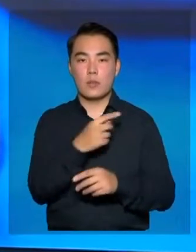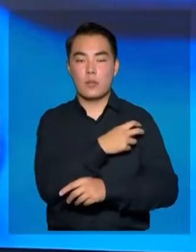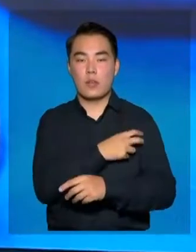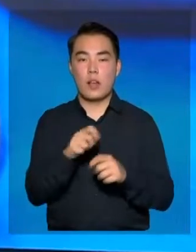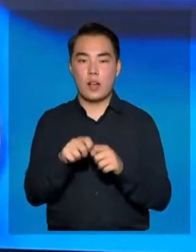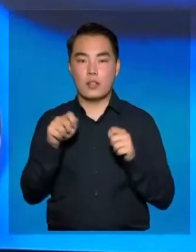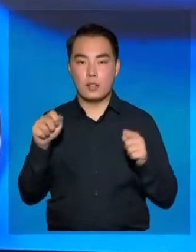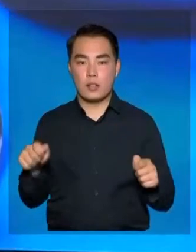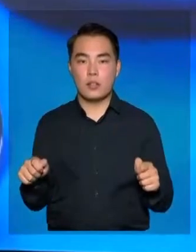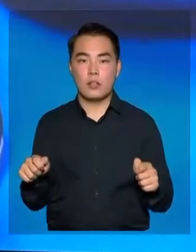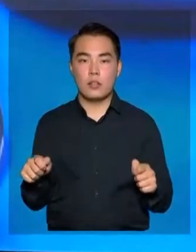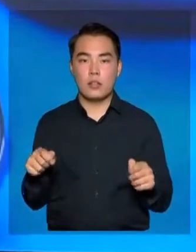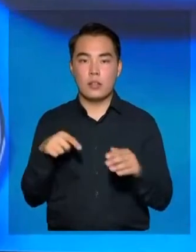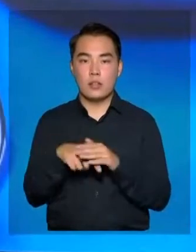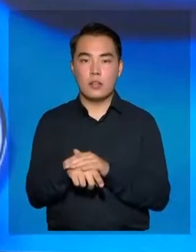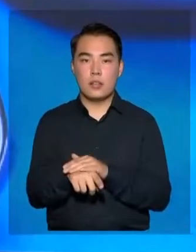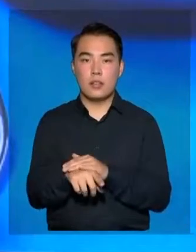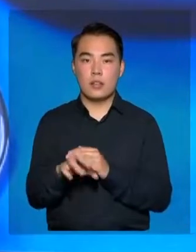Сол мекемеде